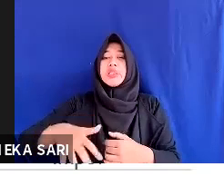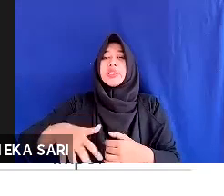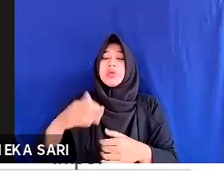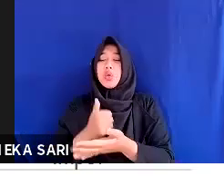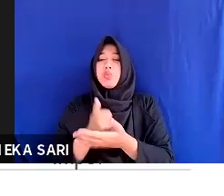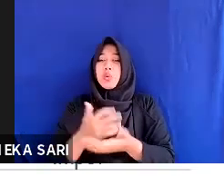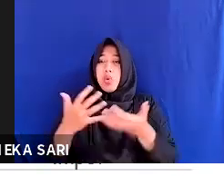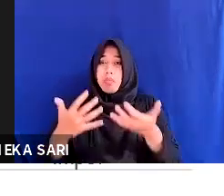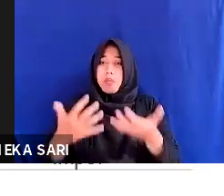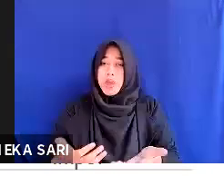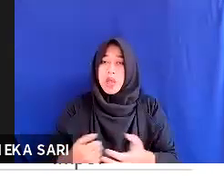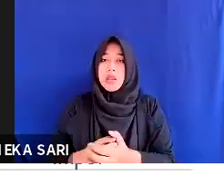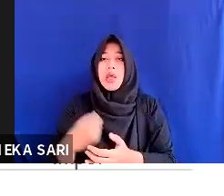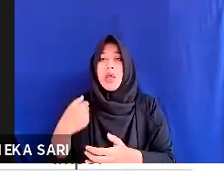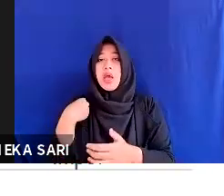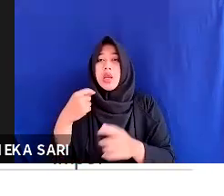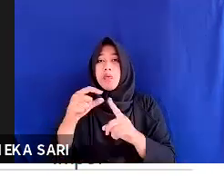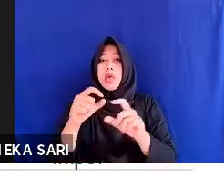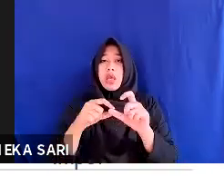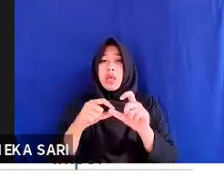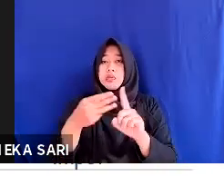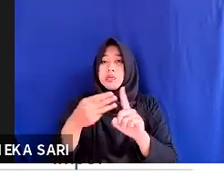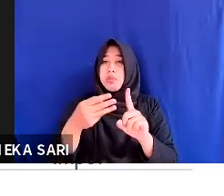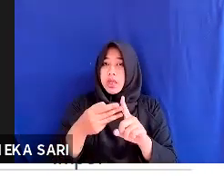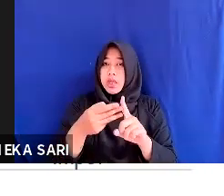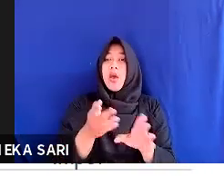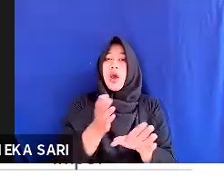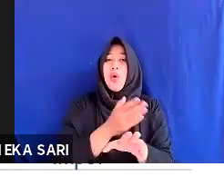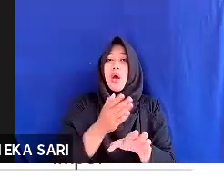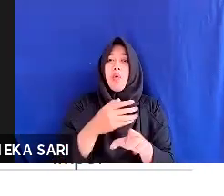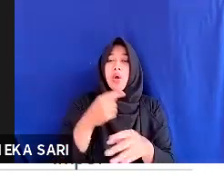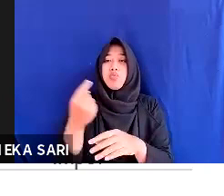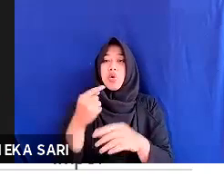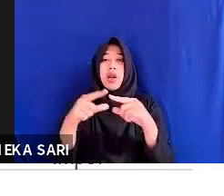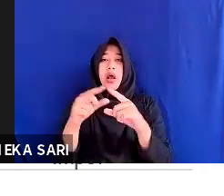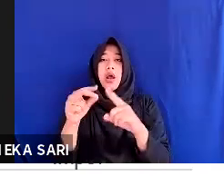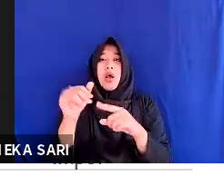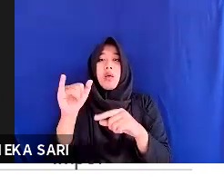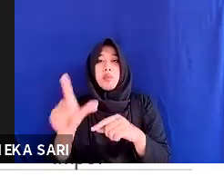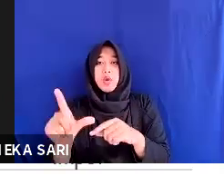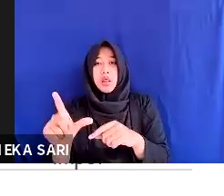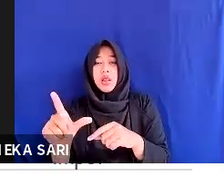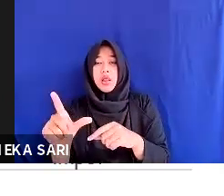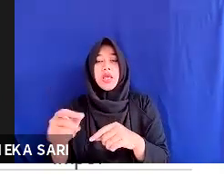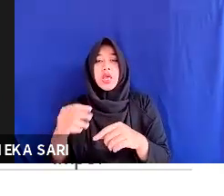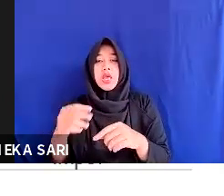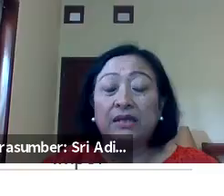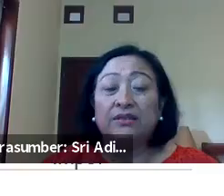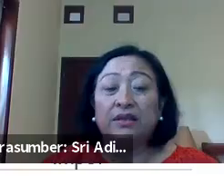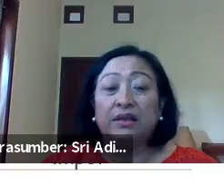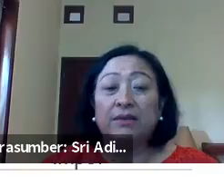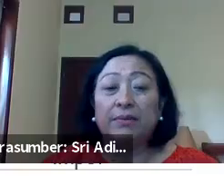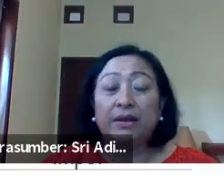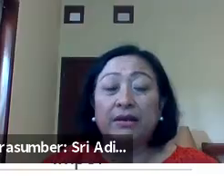ada PSBB dan awal-awalnya bulan April itu memang situasinya ada